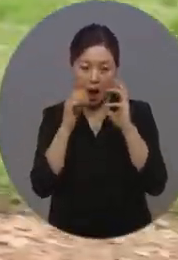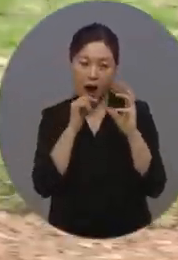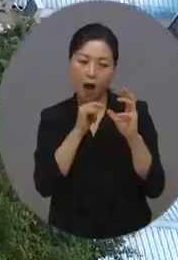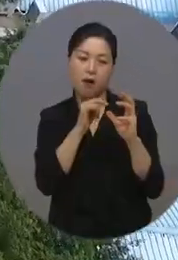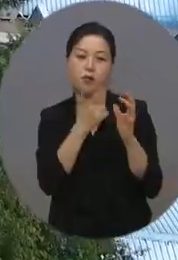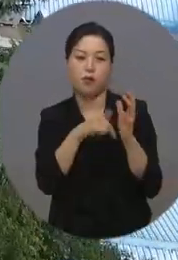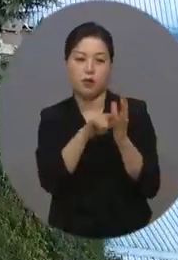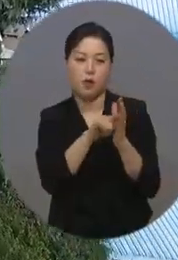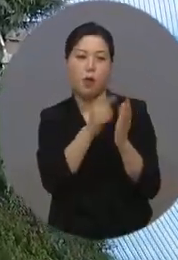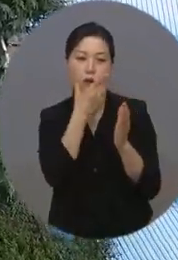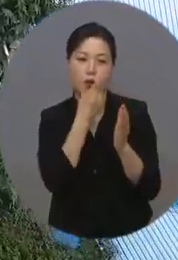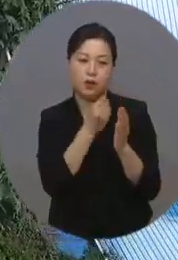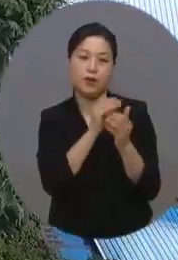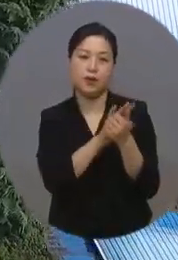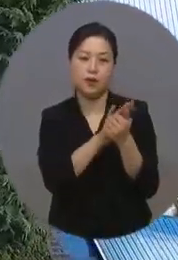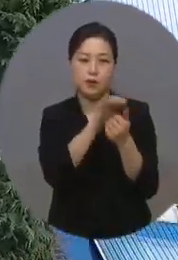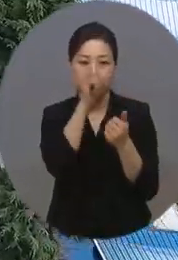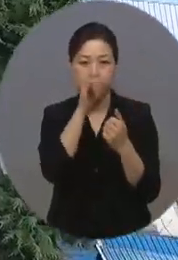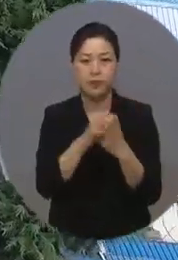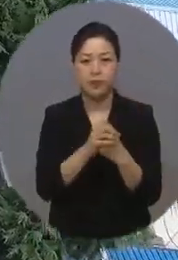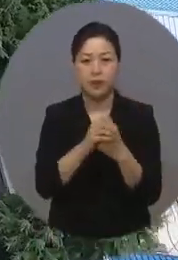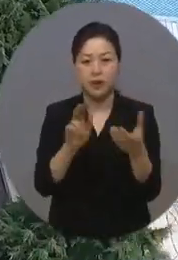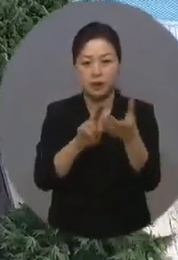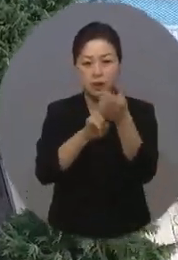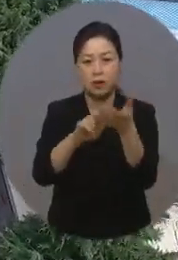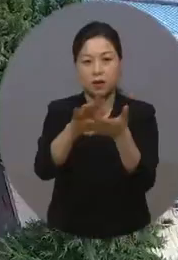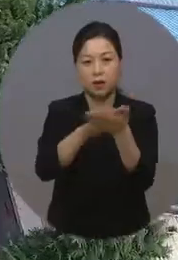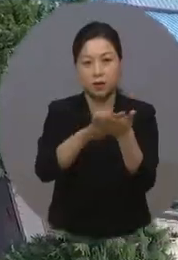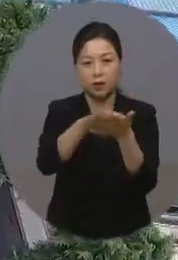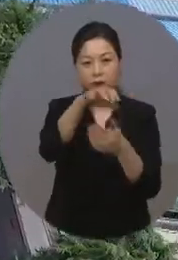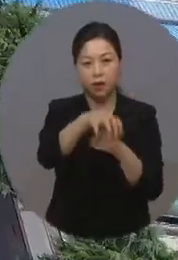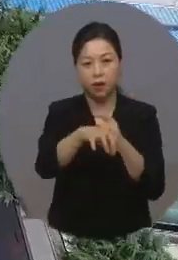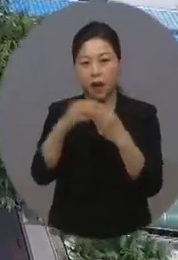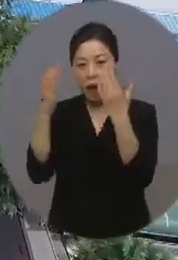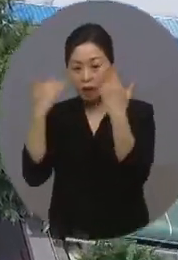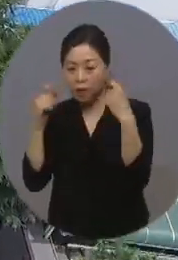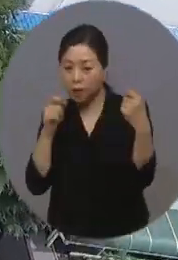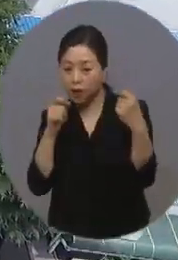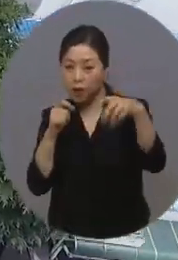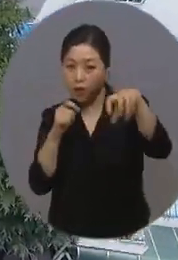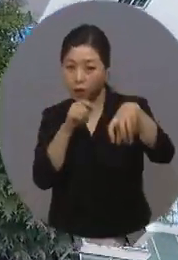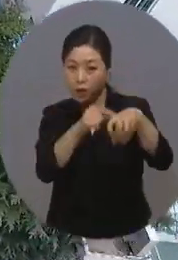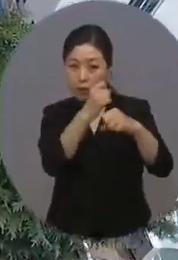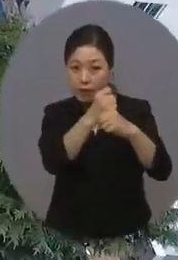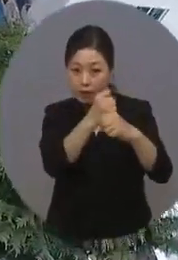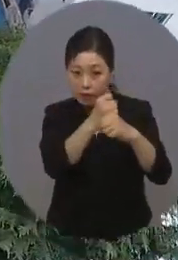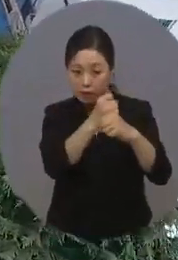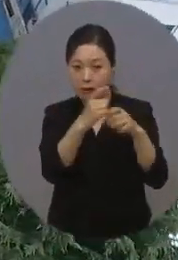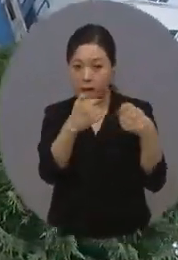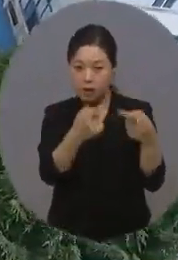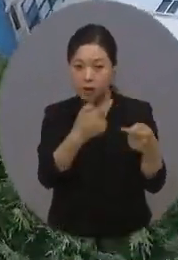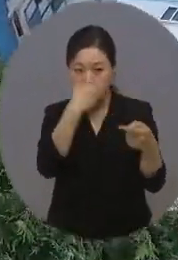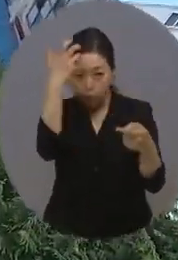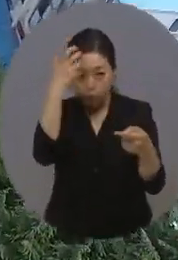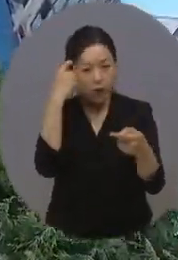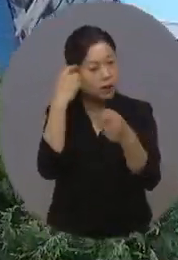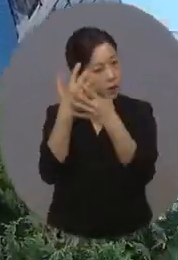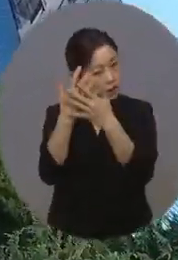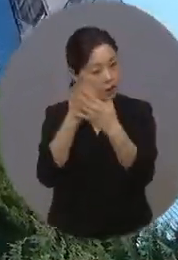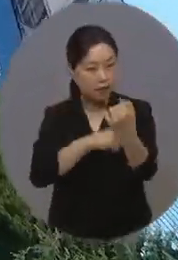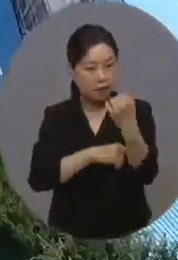있습니다. 기적의 놀이터는 학교 주변 공원의 부지를 이용해 아이들의 꿈과 상상력을 키울 수 있는